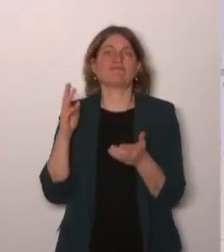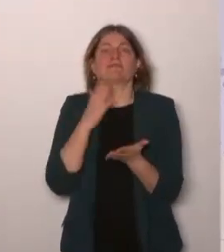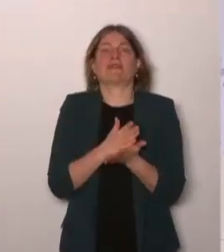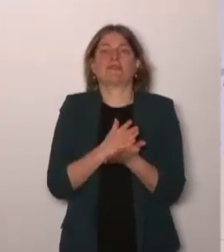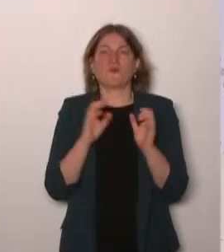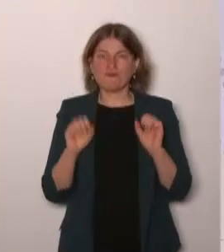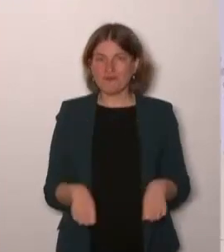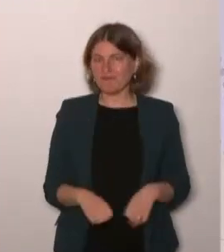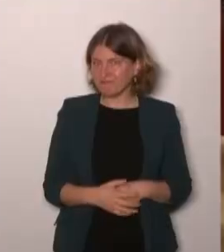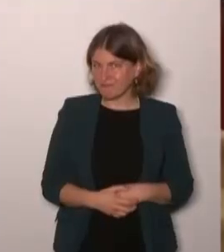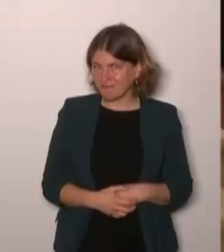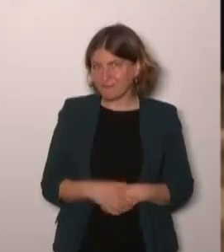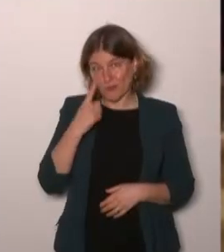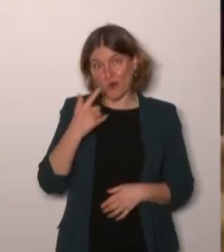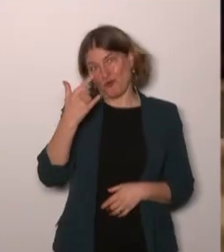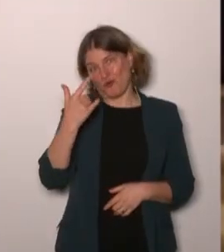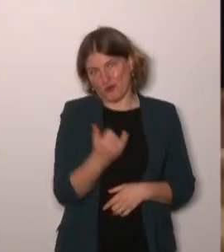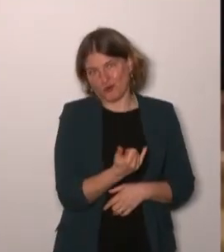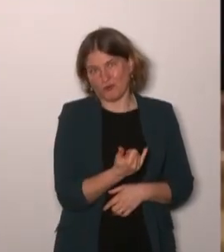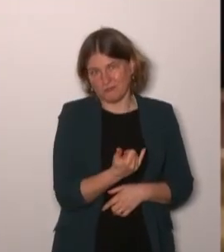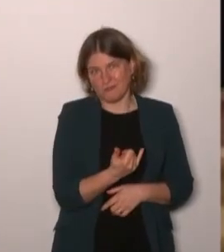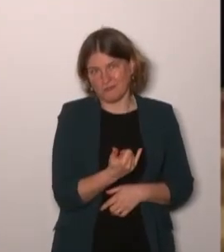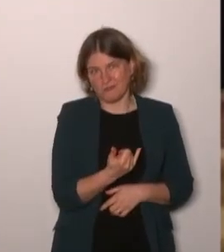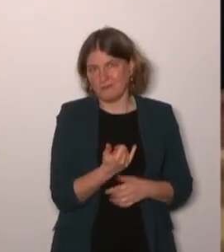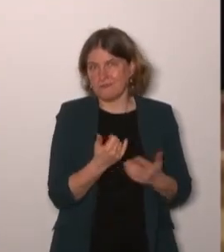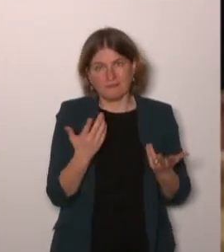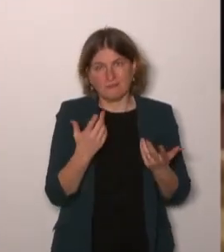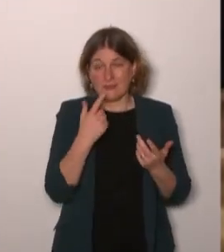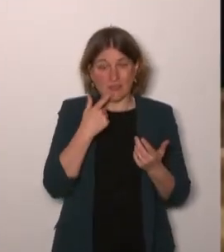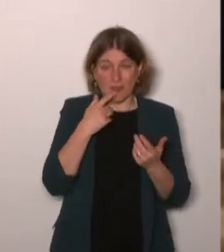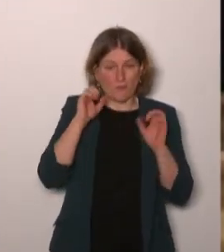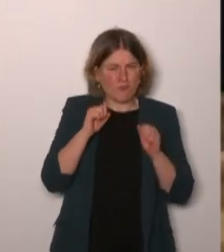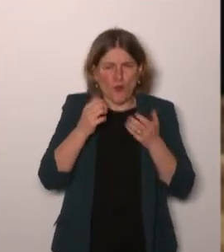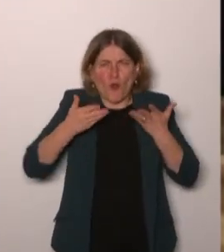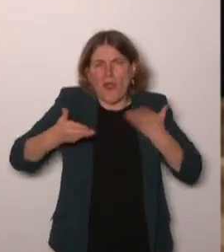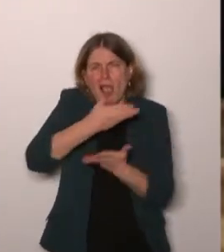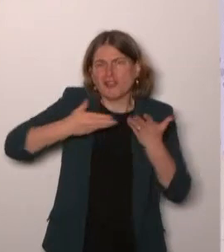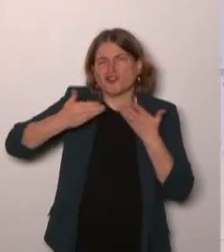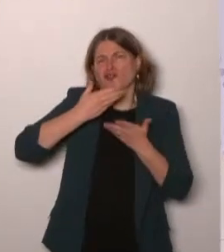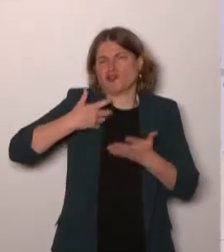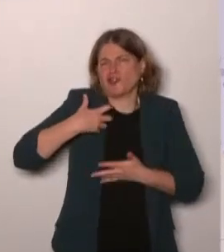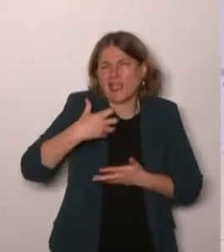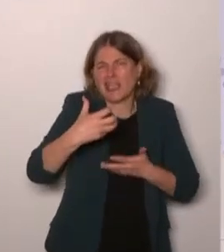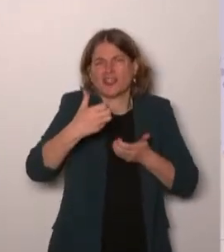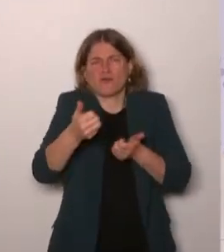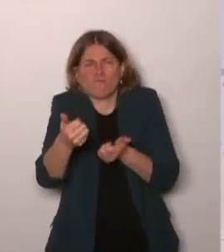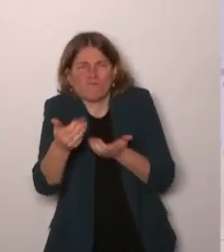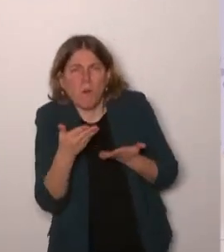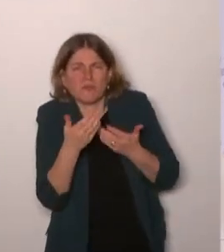ces deux journées et d'être vraiment... Vous nourrirez les échanges, vous nourrirez les propos et les propositions.